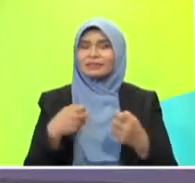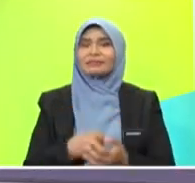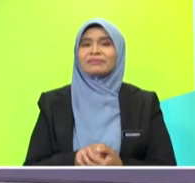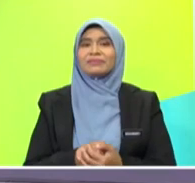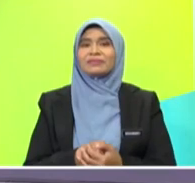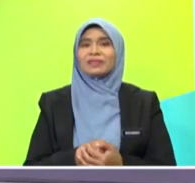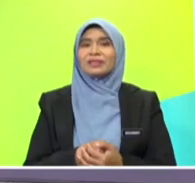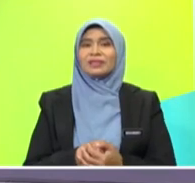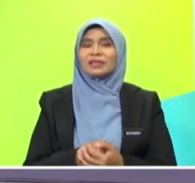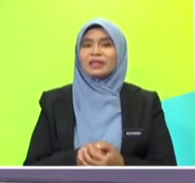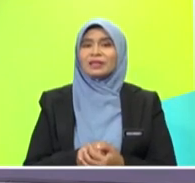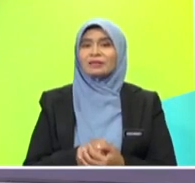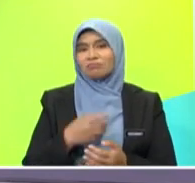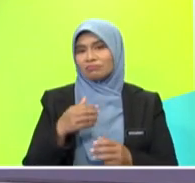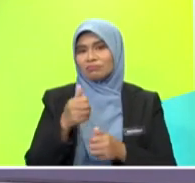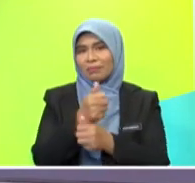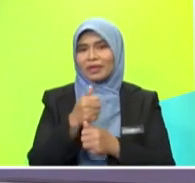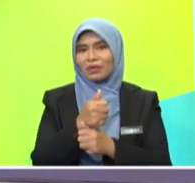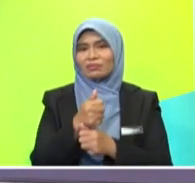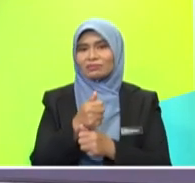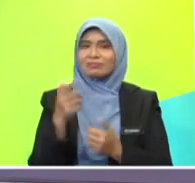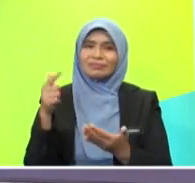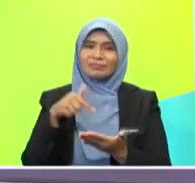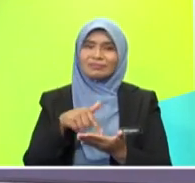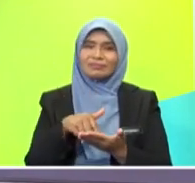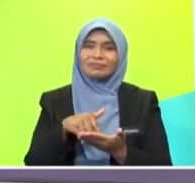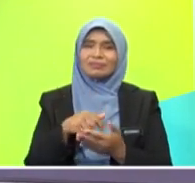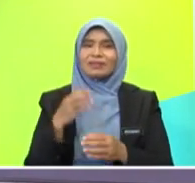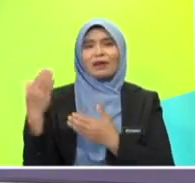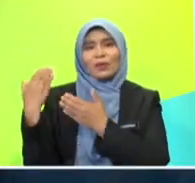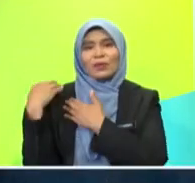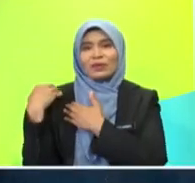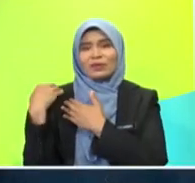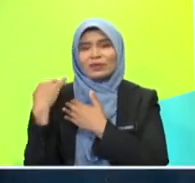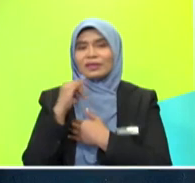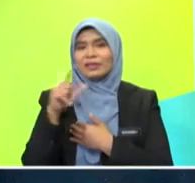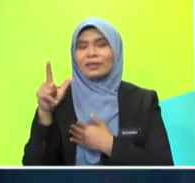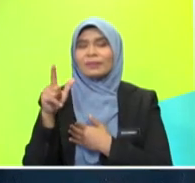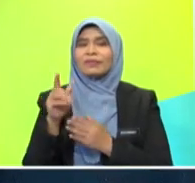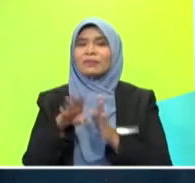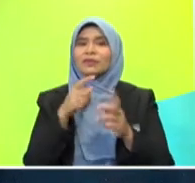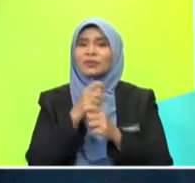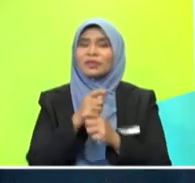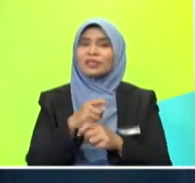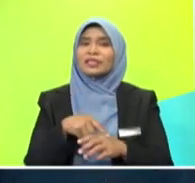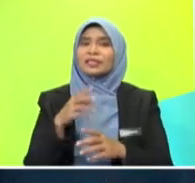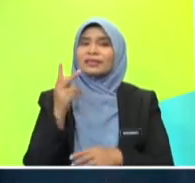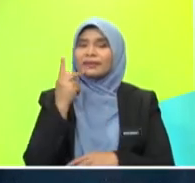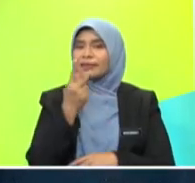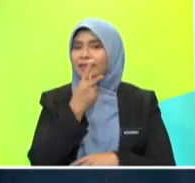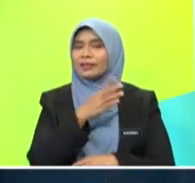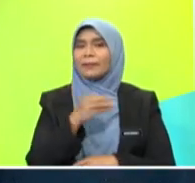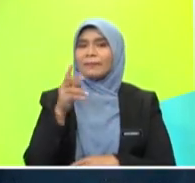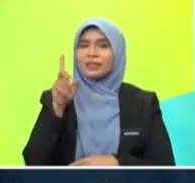untuk pengawas pula tanggung jawabnya adalah bertugas di kantin dan memastikan